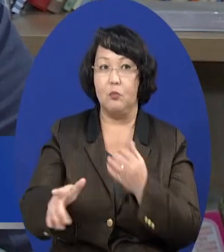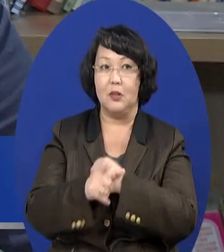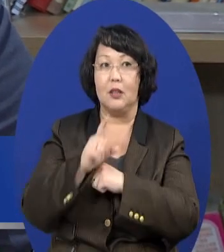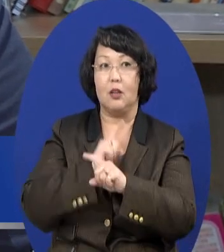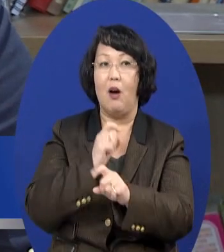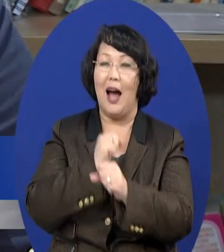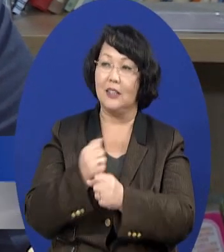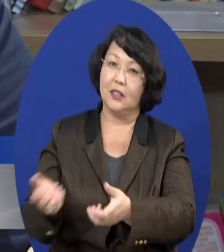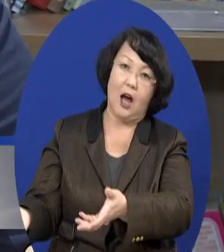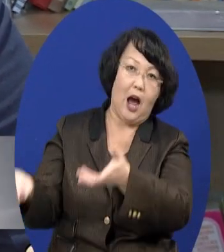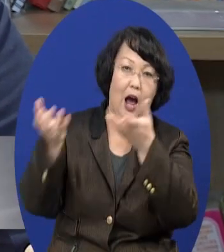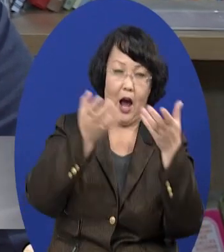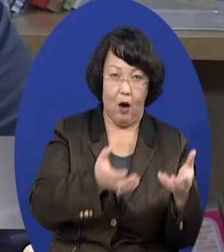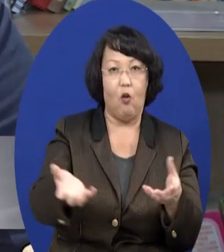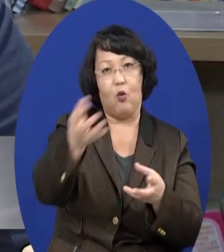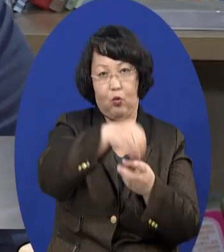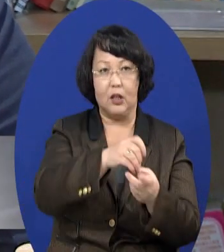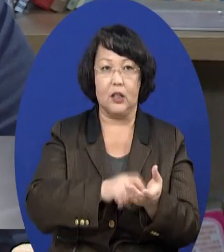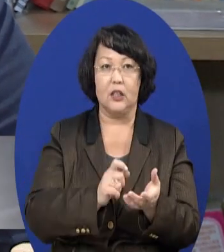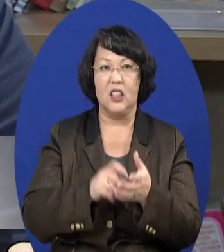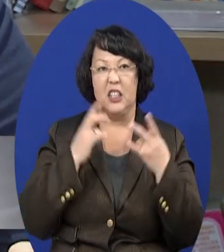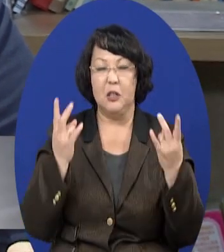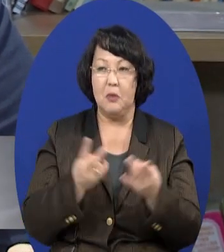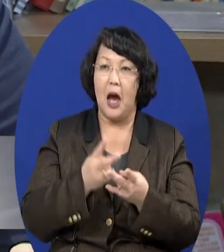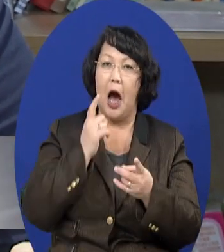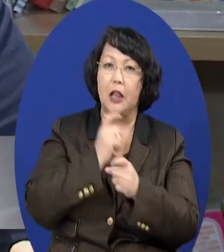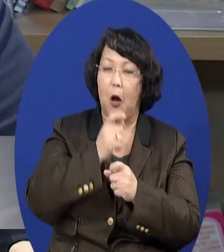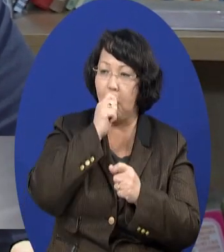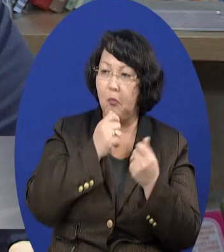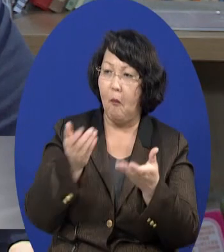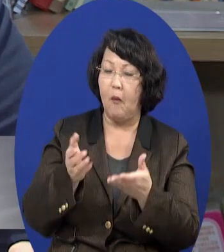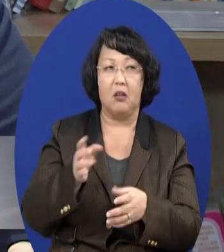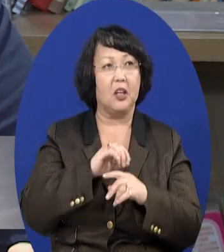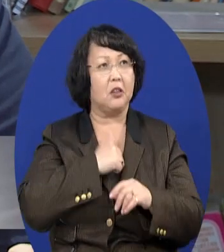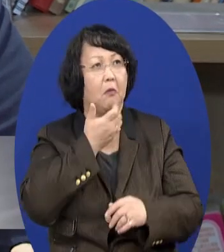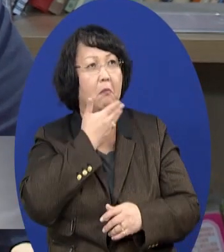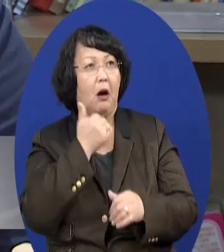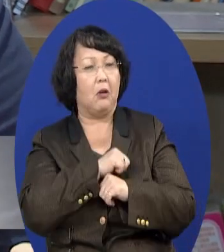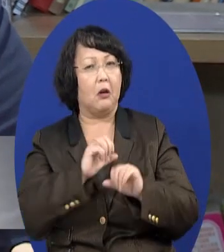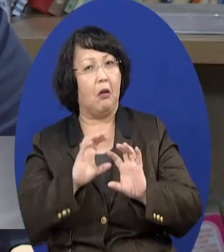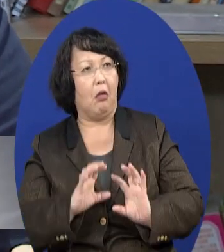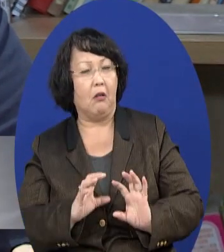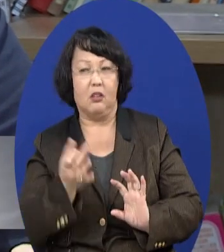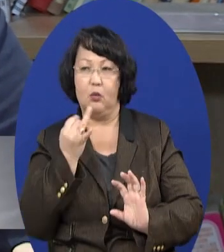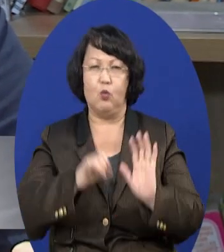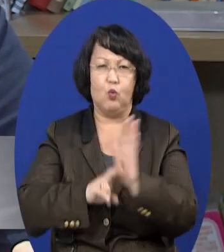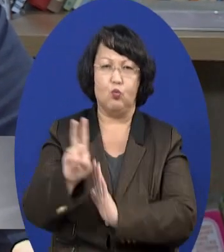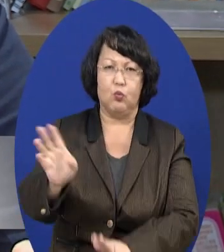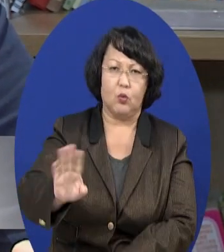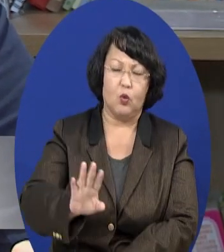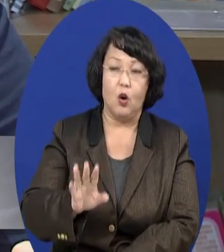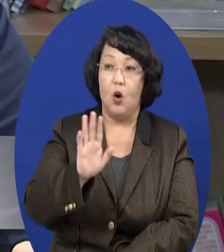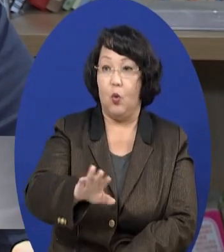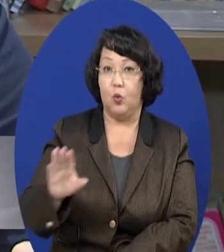ажилгүй те зүгээр нийгмийн халамж хүртсэн тийм мэдэхгүй иргэн болох гэж байгаа байхгүй. Ийм учраас бид энэ хүүхдүүдийг